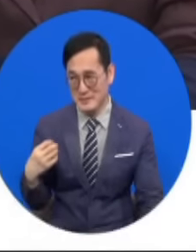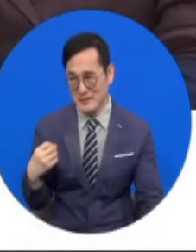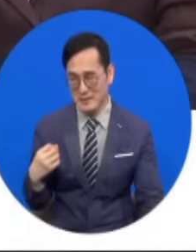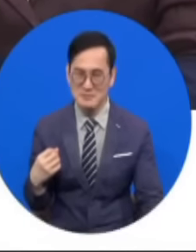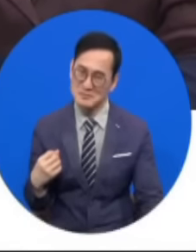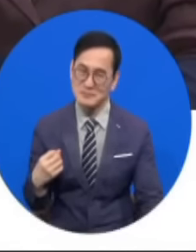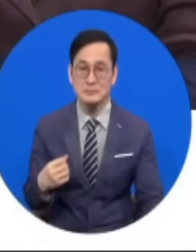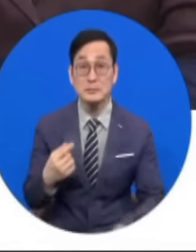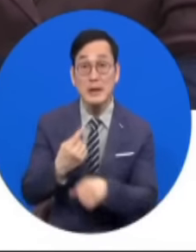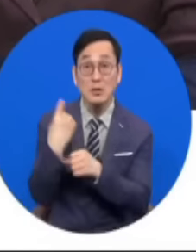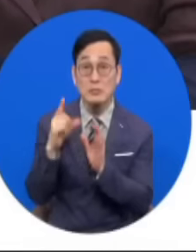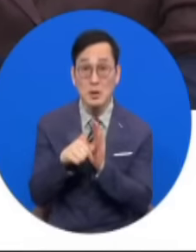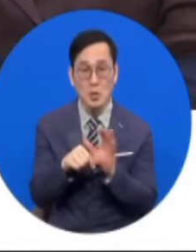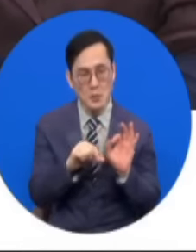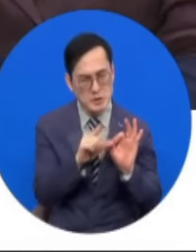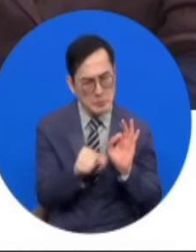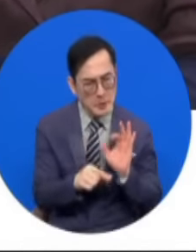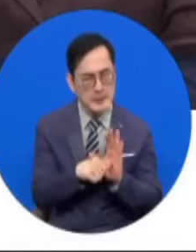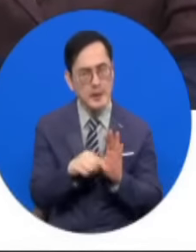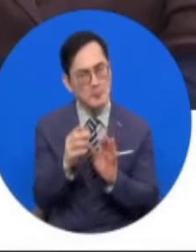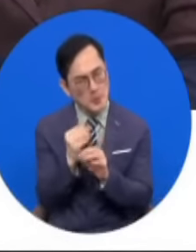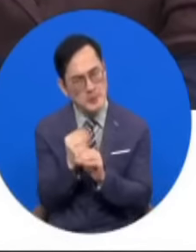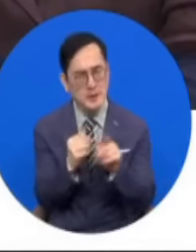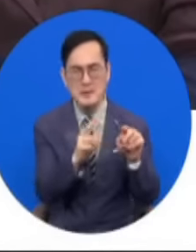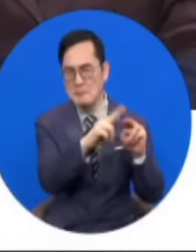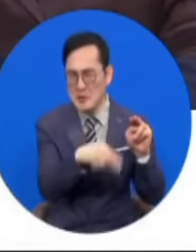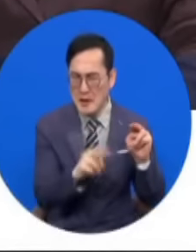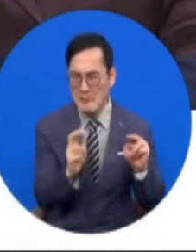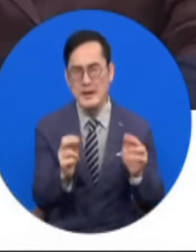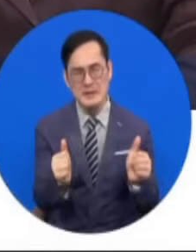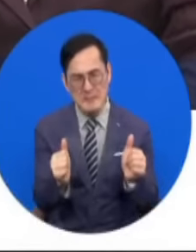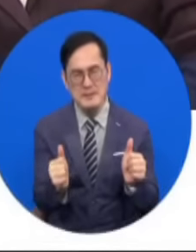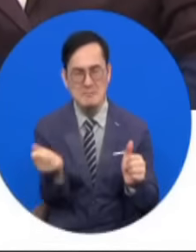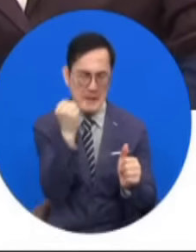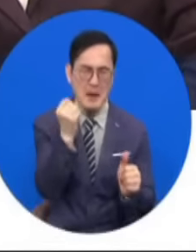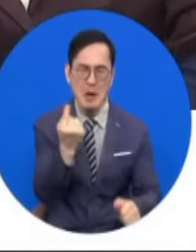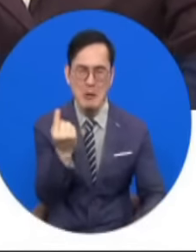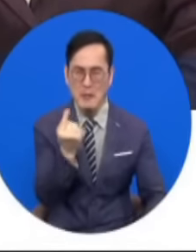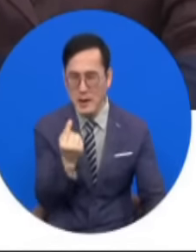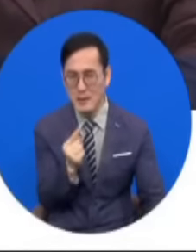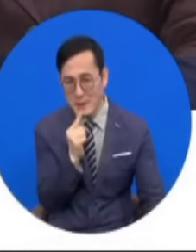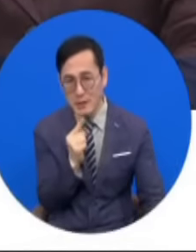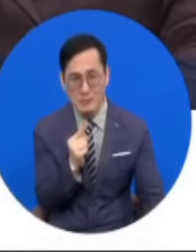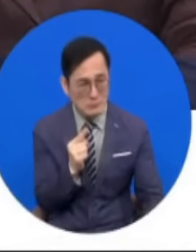물러날거다 이런 얘기들이 무수히 나왔었는데 어찌 됐거나 다